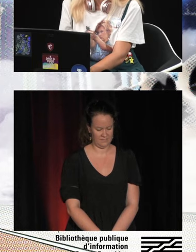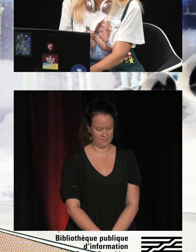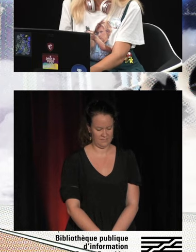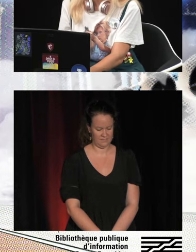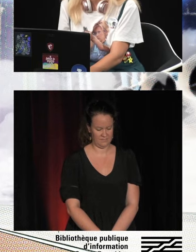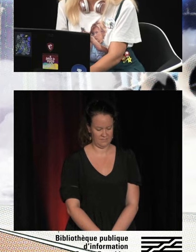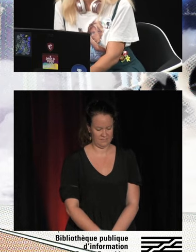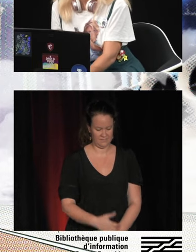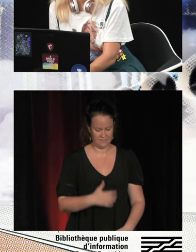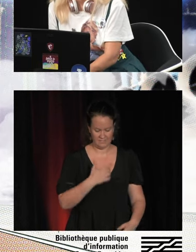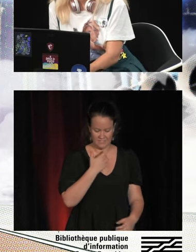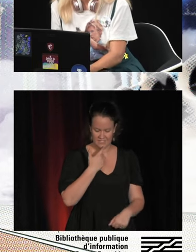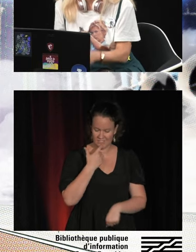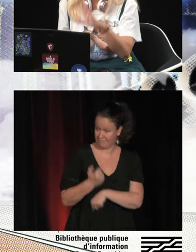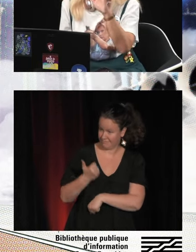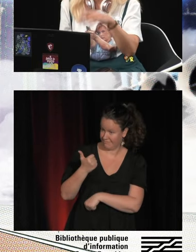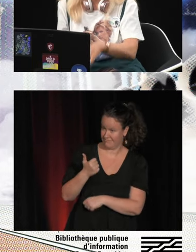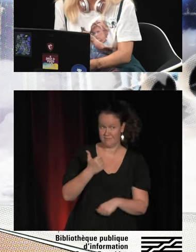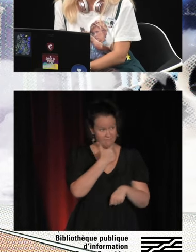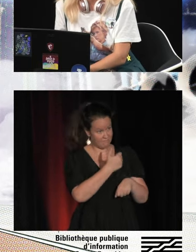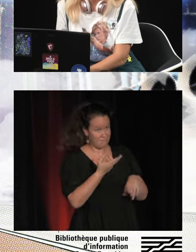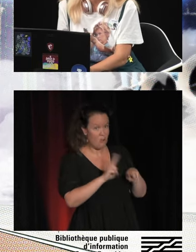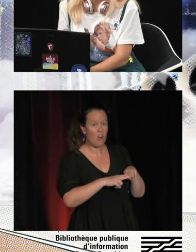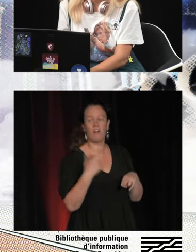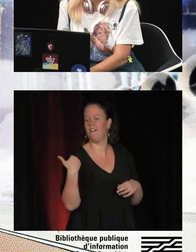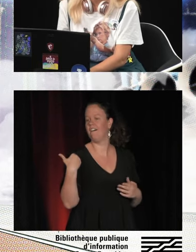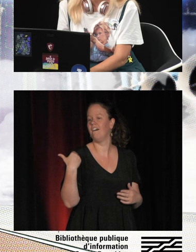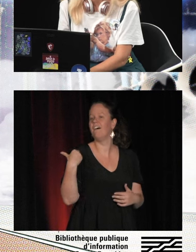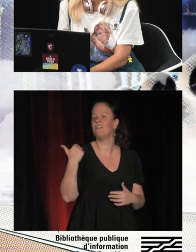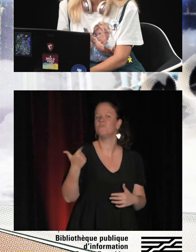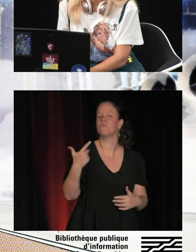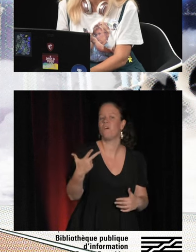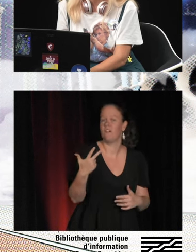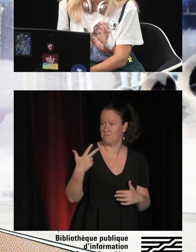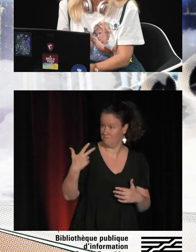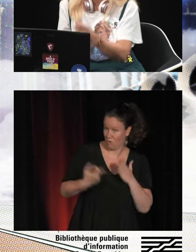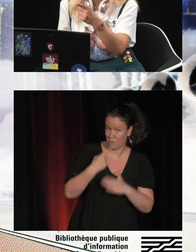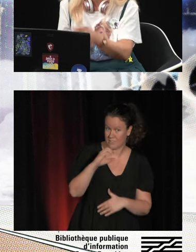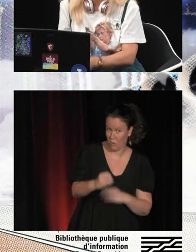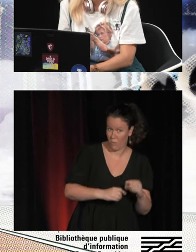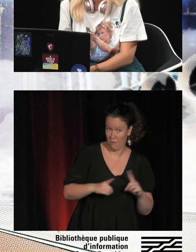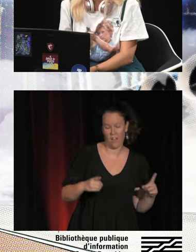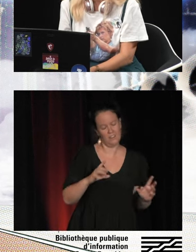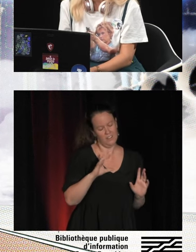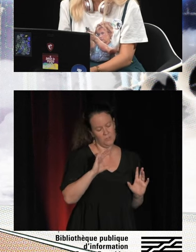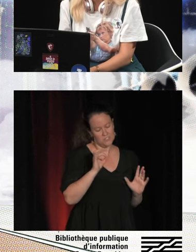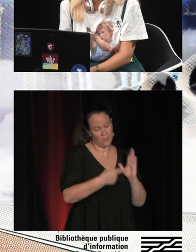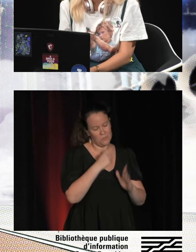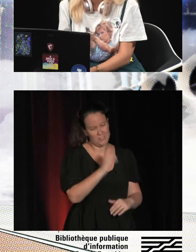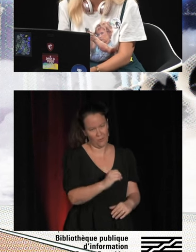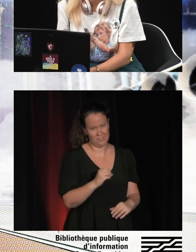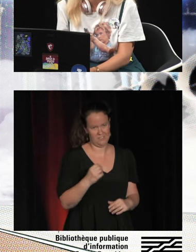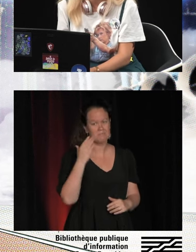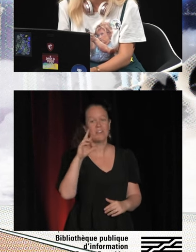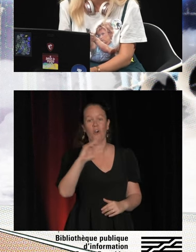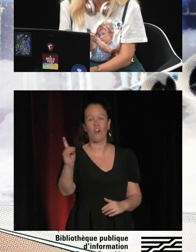Oh ben moi, je dis oui, on a reset le timer, on reset les morts. Pour l'instant, je suis morte une fois. Voilà. Parce que s'il y a un record ce soir, ce sera là-dessus. Et on parlera